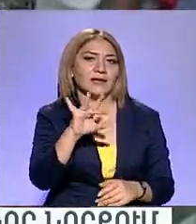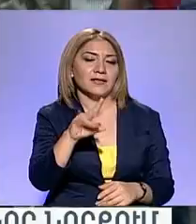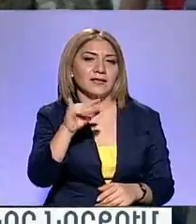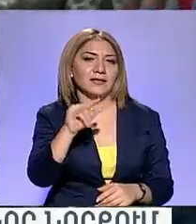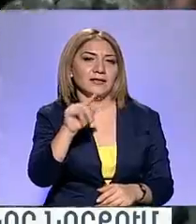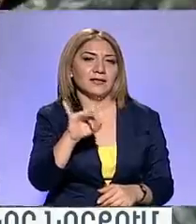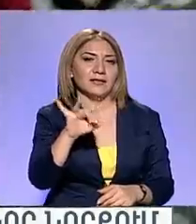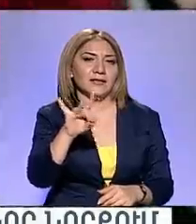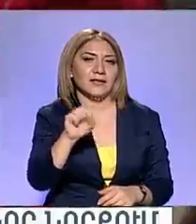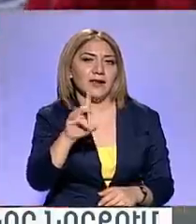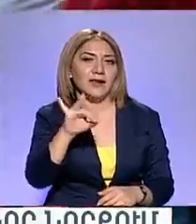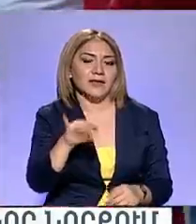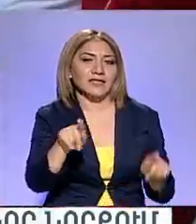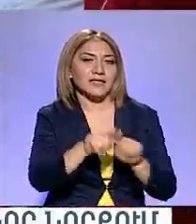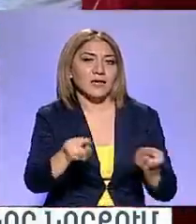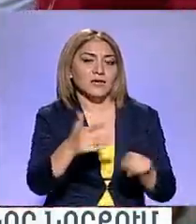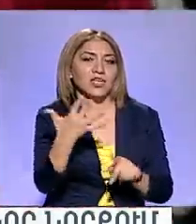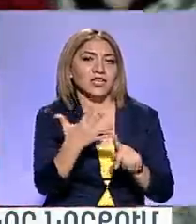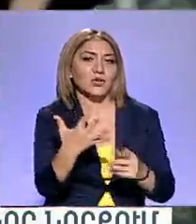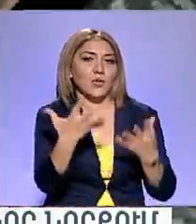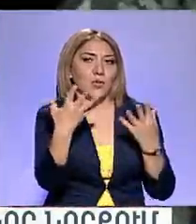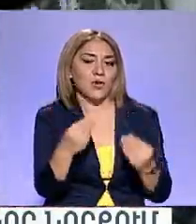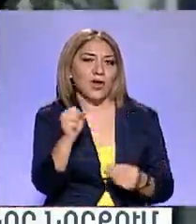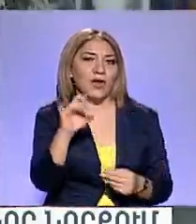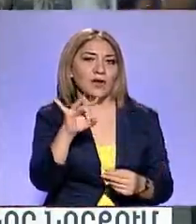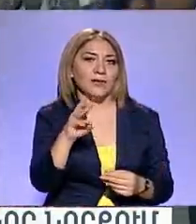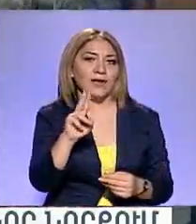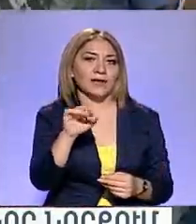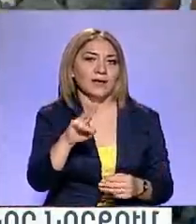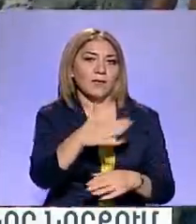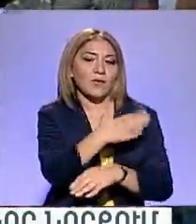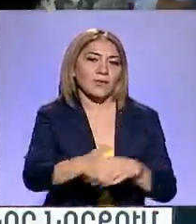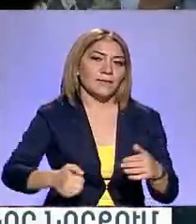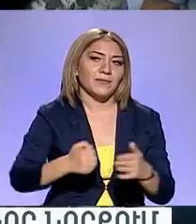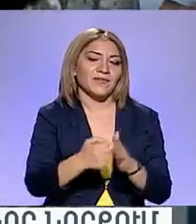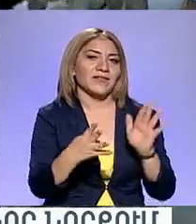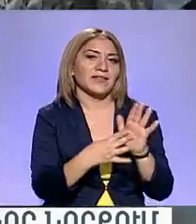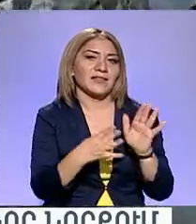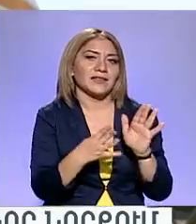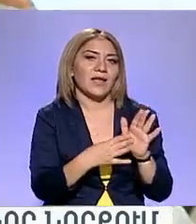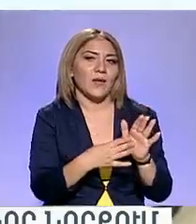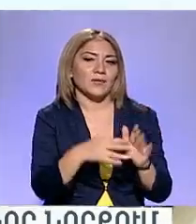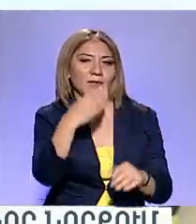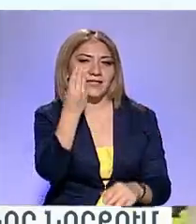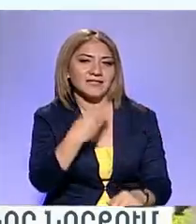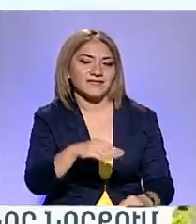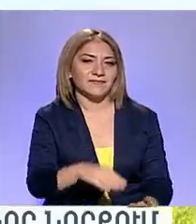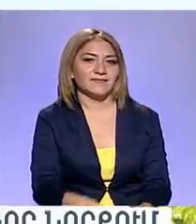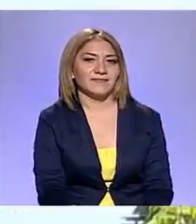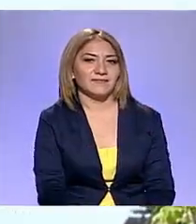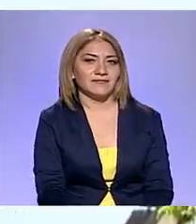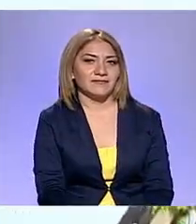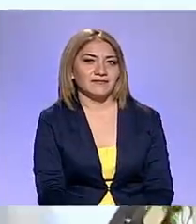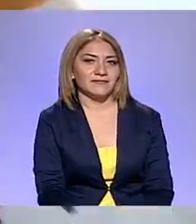թեկնածուների քարոզ արշավի 5-րդ օրվա երթուղին Արմենակյան փողոցից հասավ մինչև 9-րդ զանգված։ Վահե Կոստանդյան,